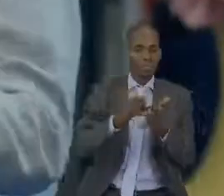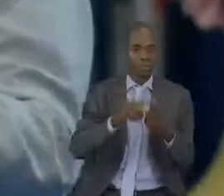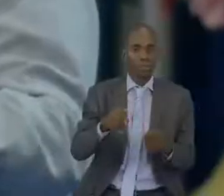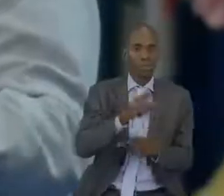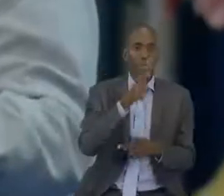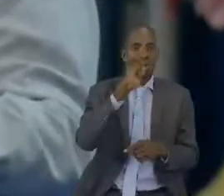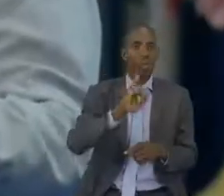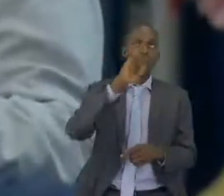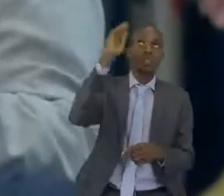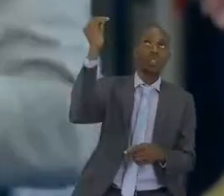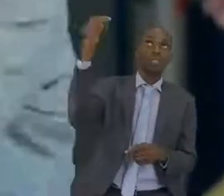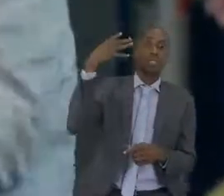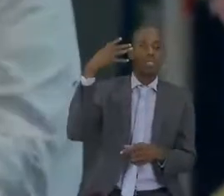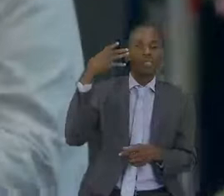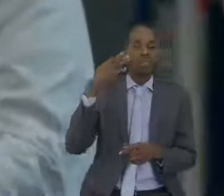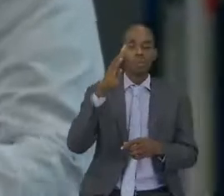don,